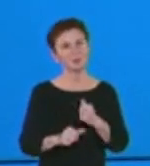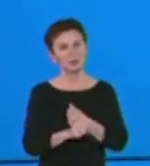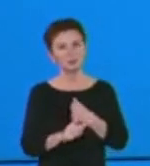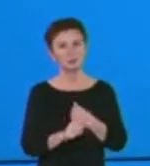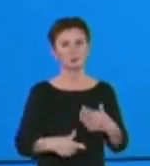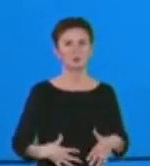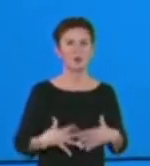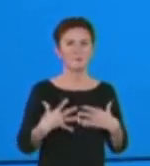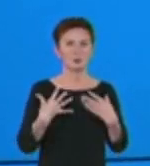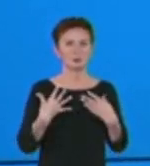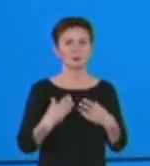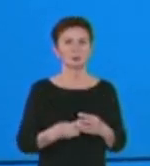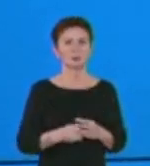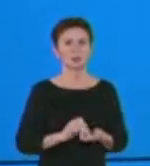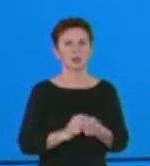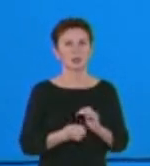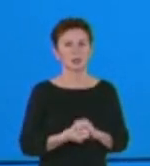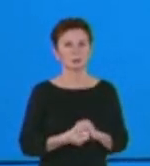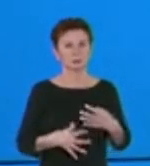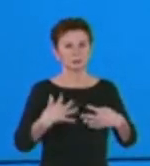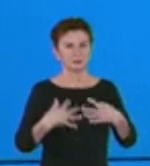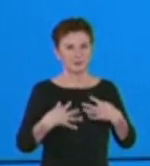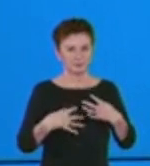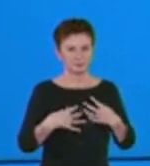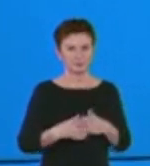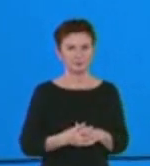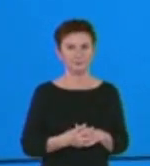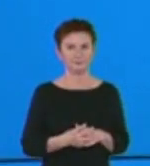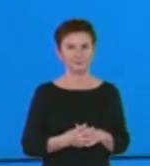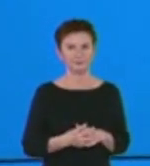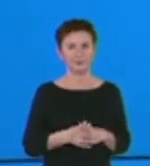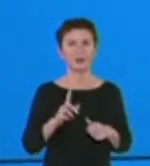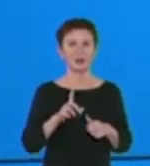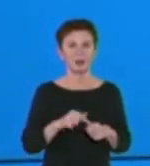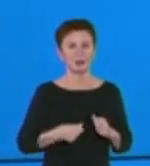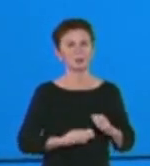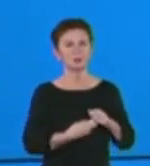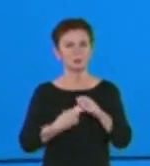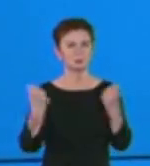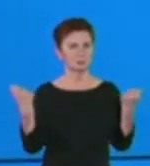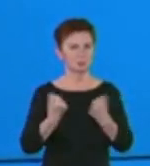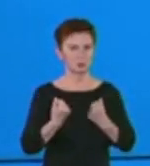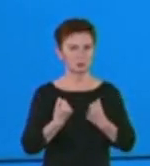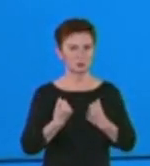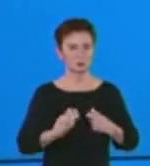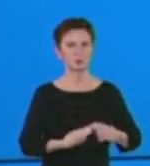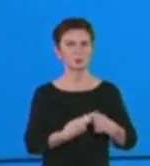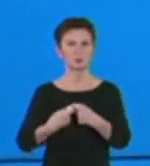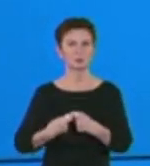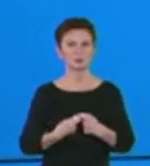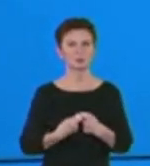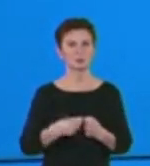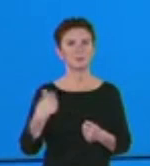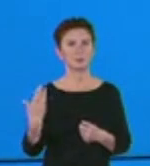emocjami, czy wzburzeniem. Siłą Zjednoczonej Prawicy przez ostatnie 5